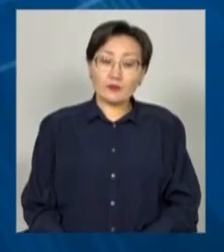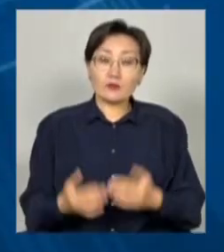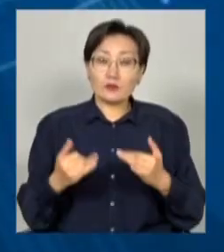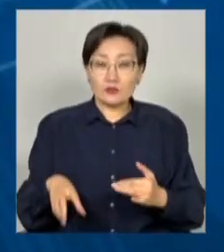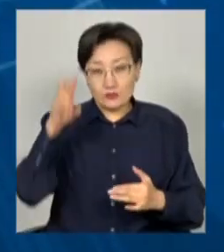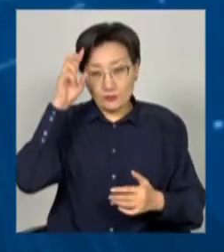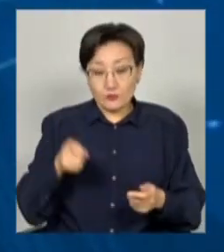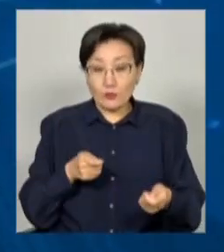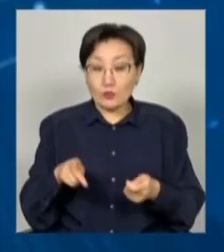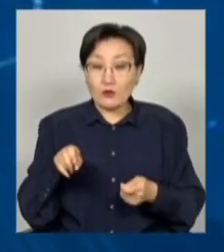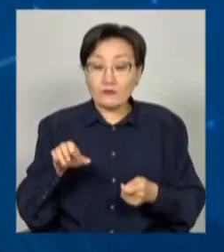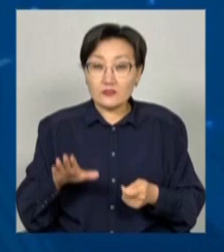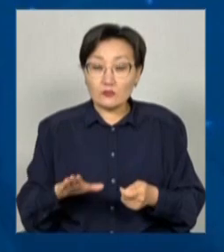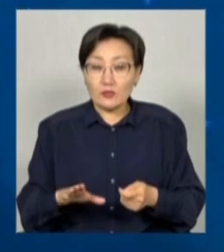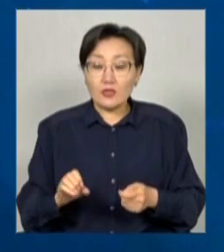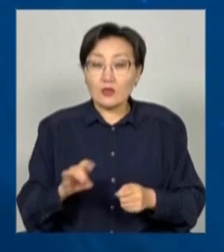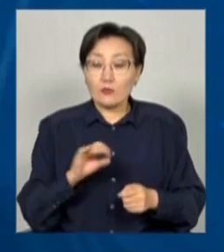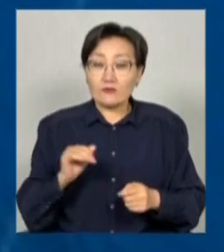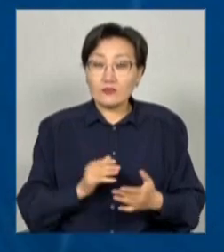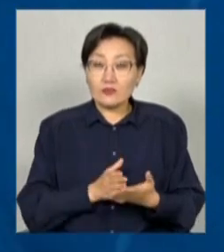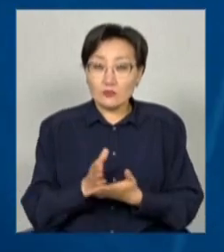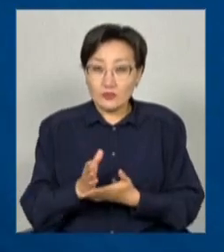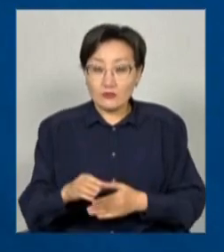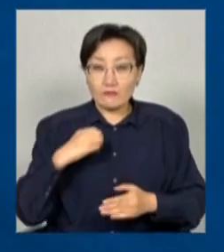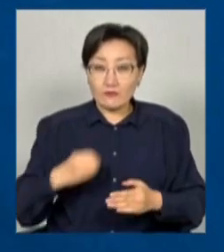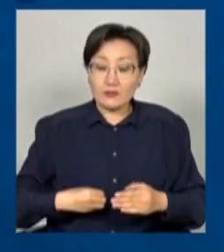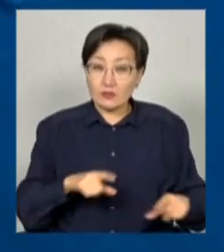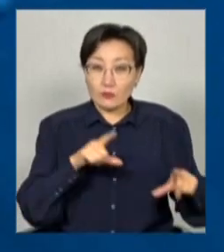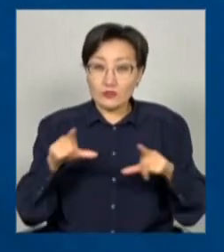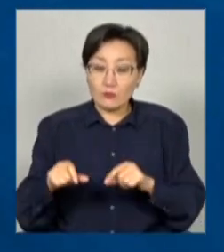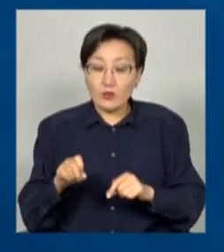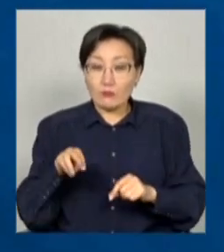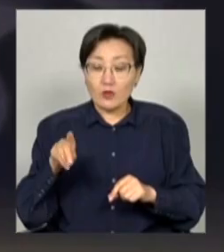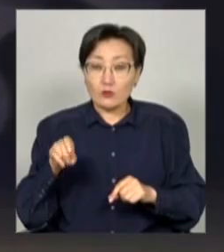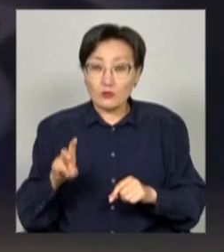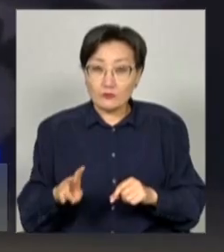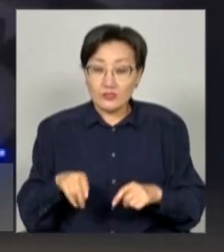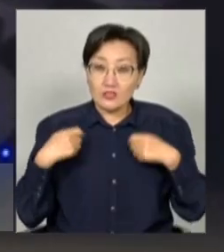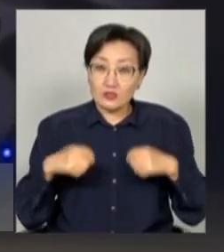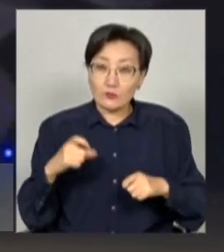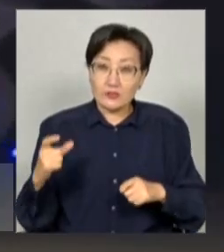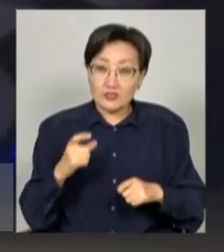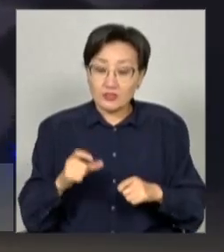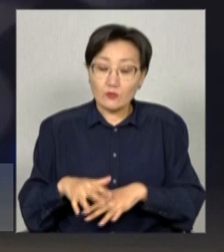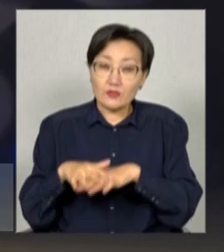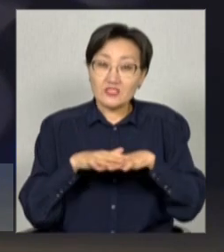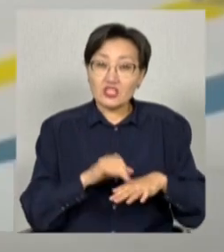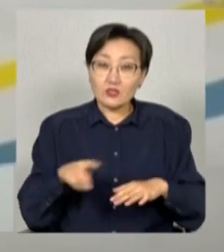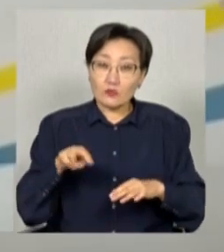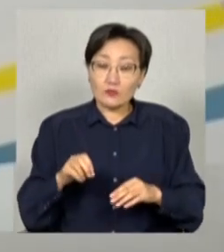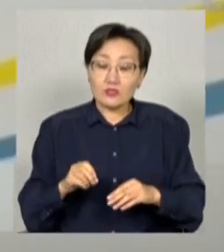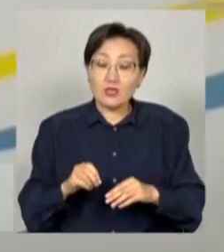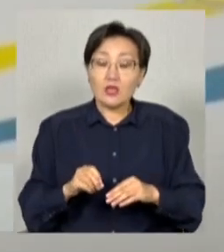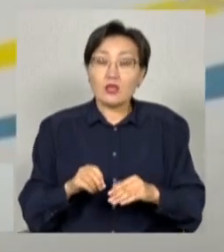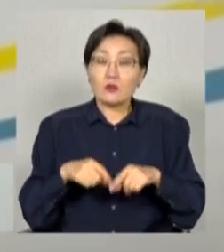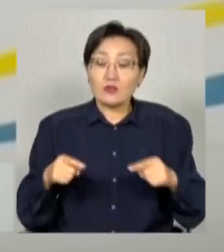Бүгін мемлекет басшысы Қасым-Жомарт Тоқаев ресми сапармен Францияға барды. Ол президент Эммануэль Макронмен сауда-экономикалық, инвестициялық және